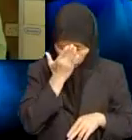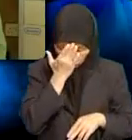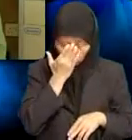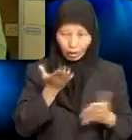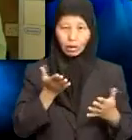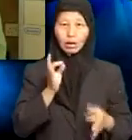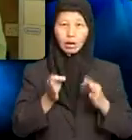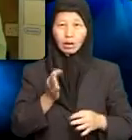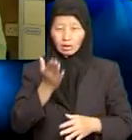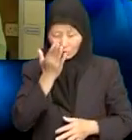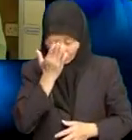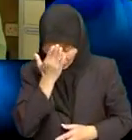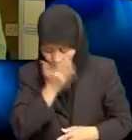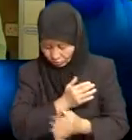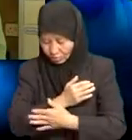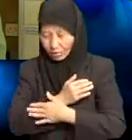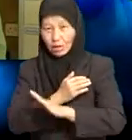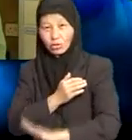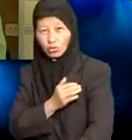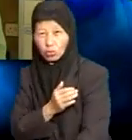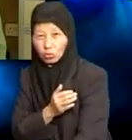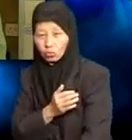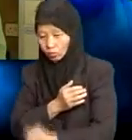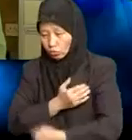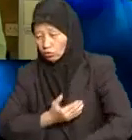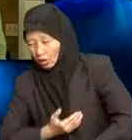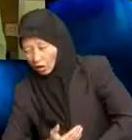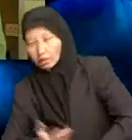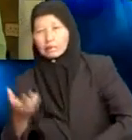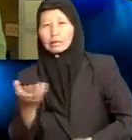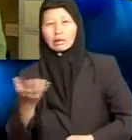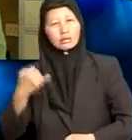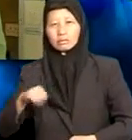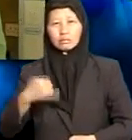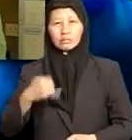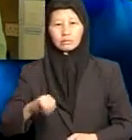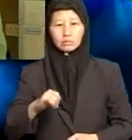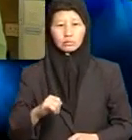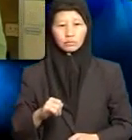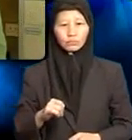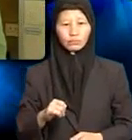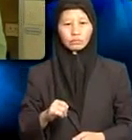kalau sujud, tangan kanan saya akan turun melebihi paras pinggang lagi. Dan